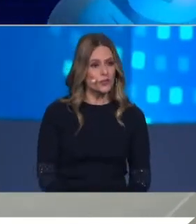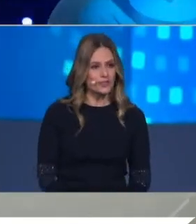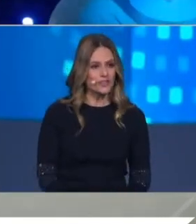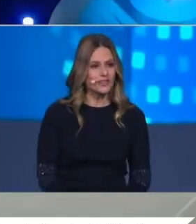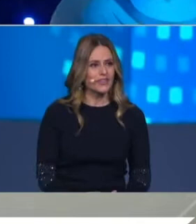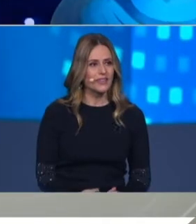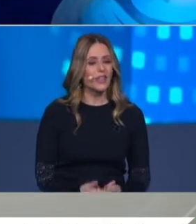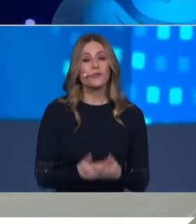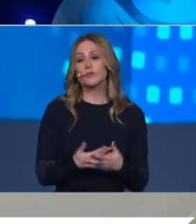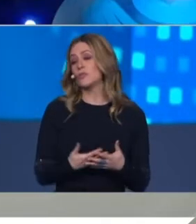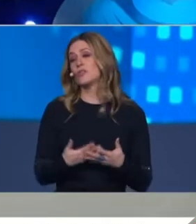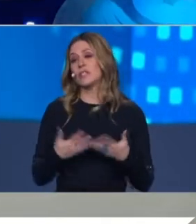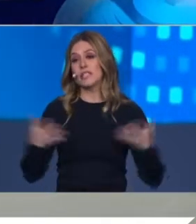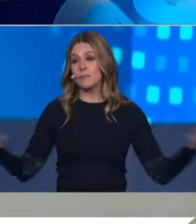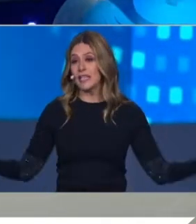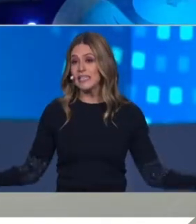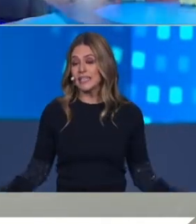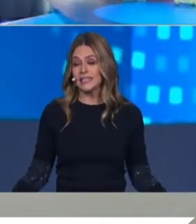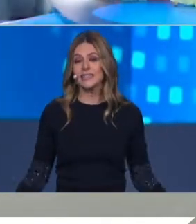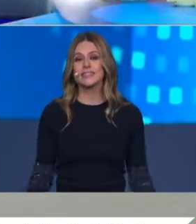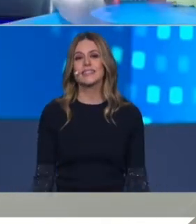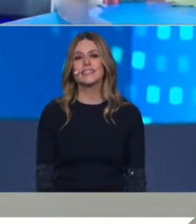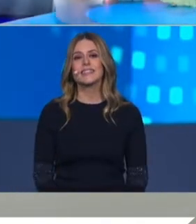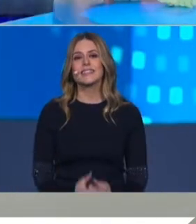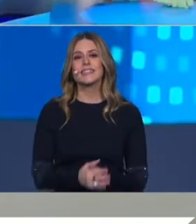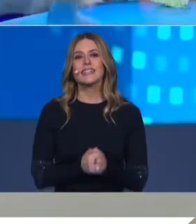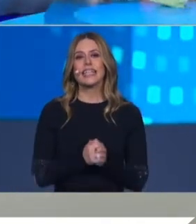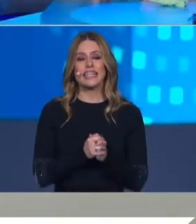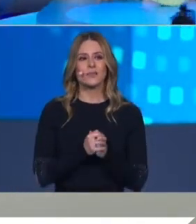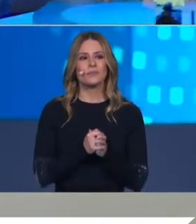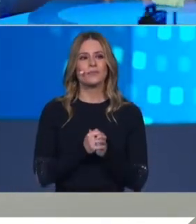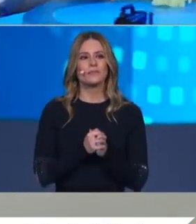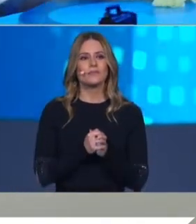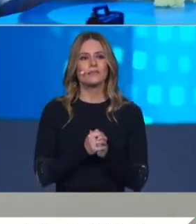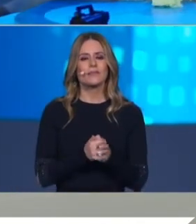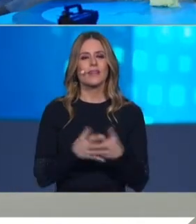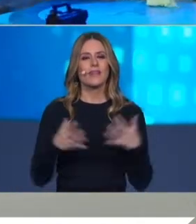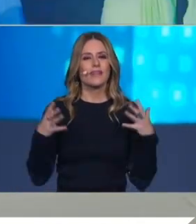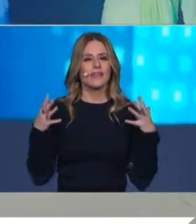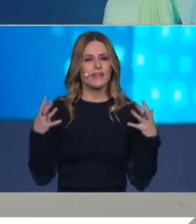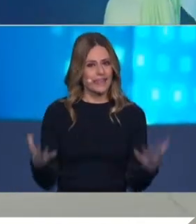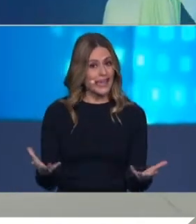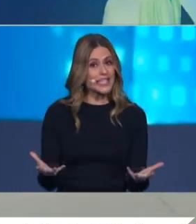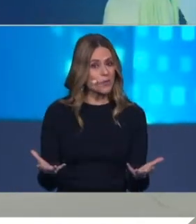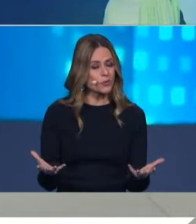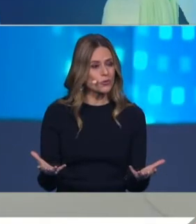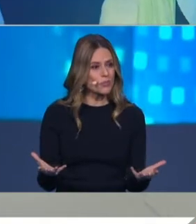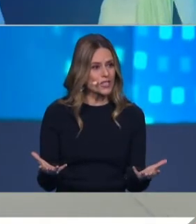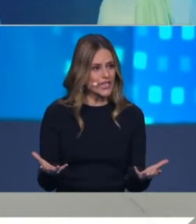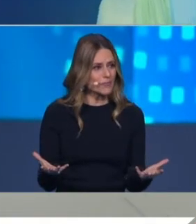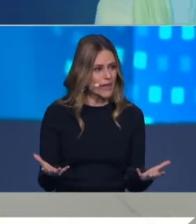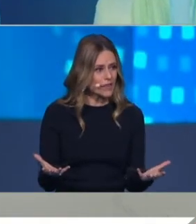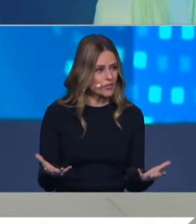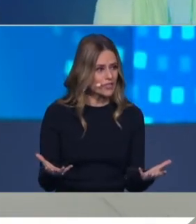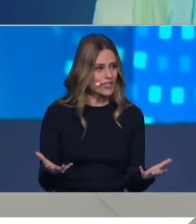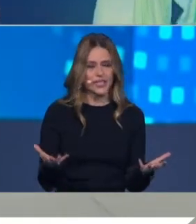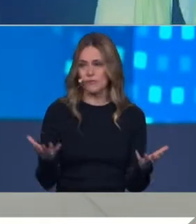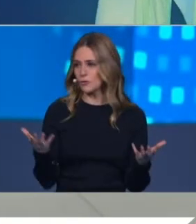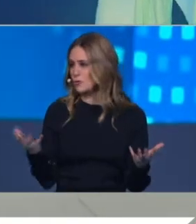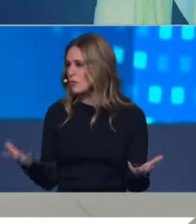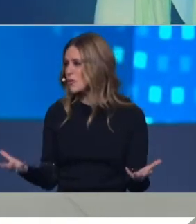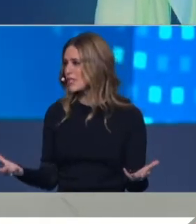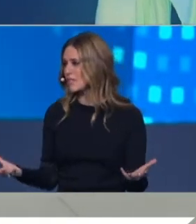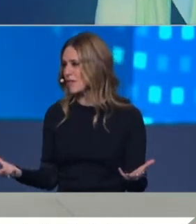او في نموذج المحاكاة. حقوق الانسان بالنسبه للعاملين في القطاع الصحي حاجه مهمه جدا جدا جدا لازم ان احنا نركز عليها.